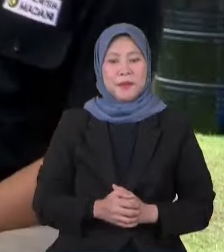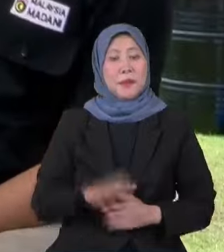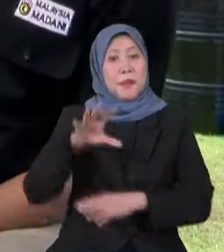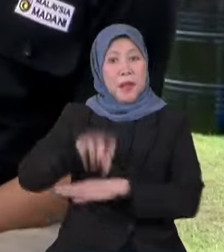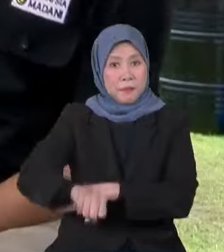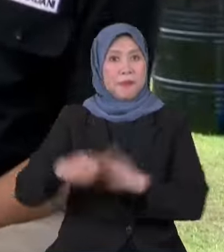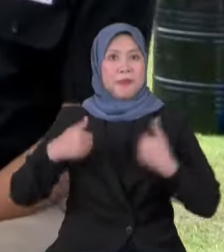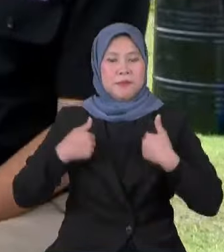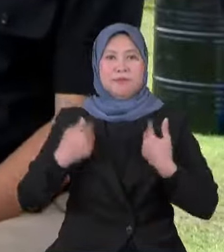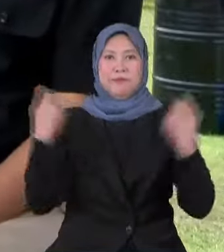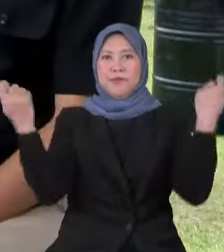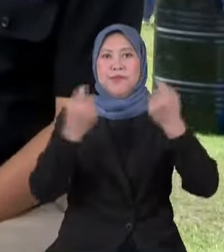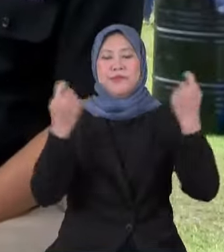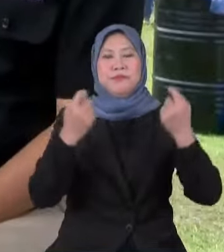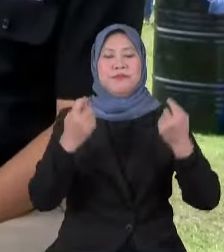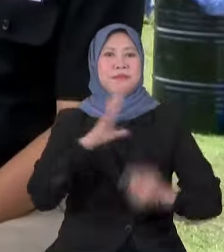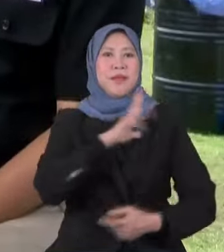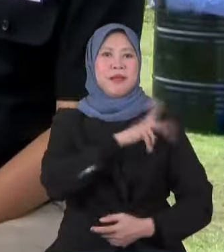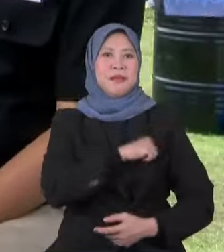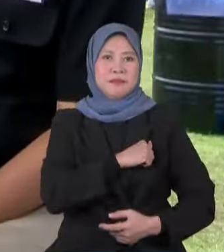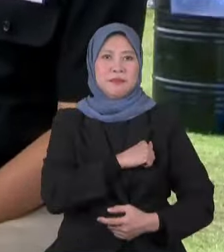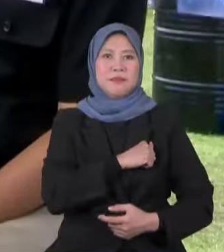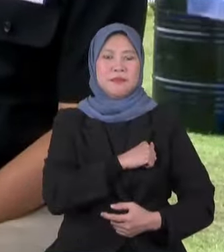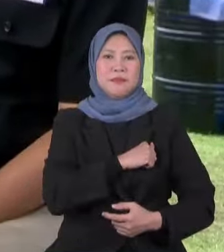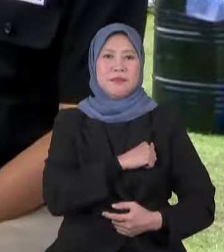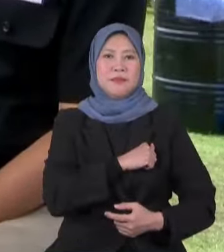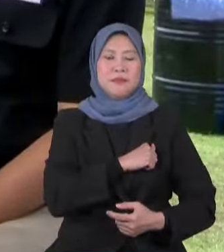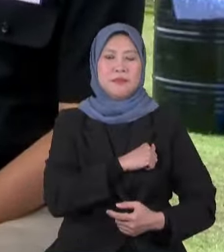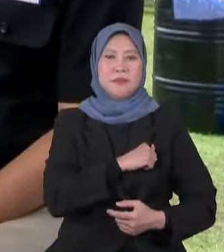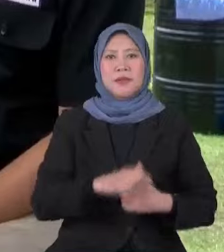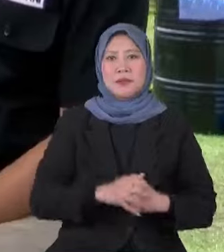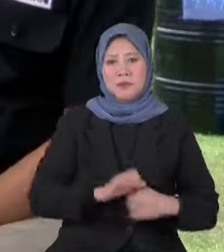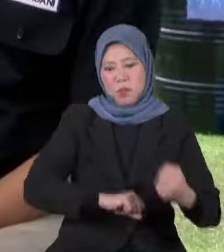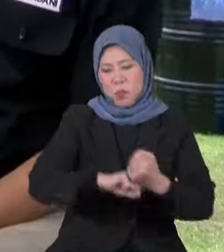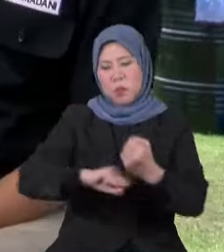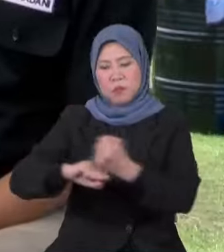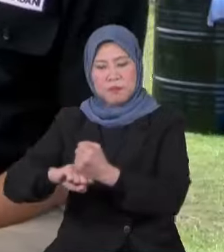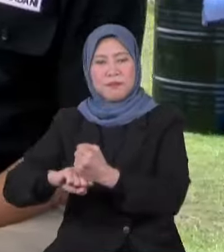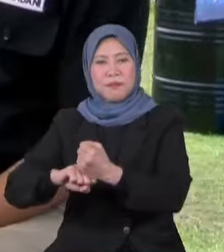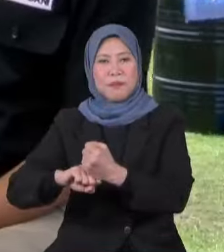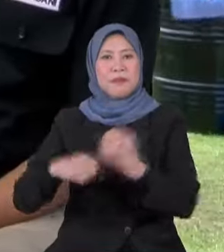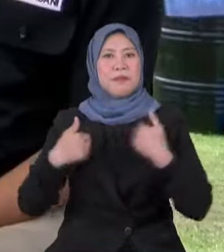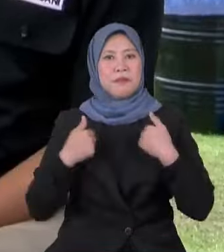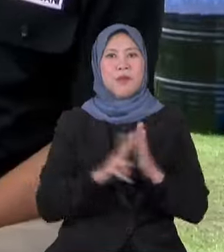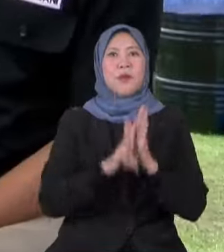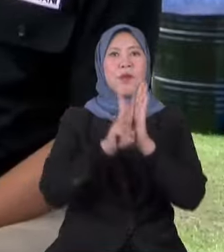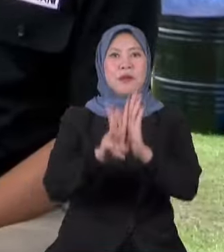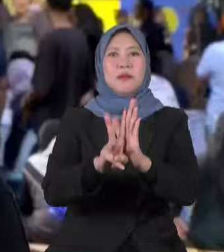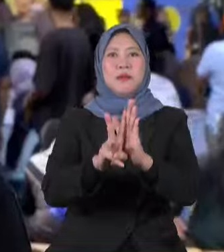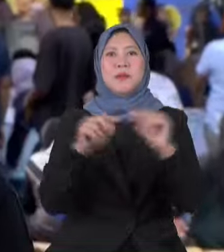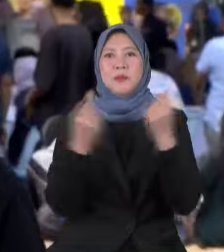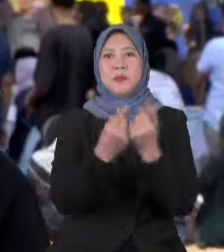solidariti Palestin. Alhamdulillah kita terima kehadiran juga daripada beberapa wakil golongan belia